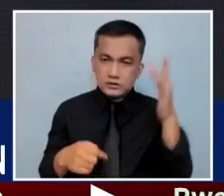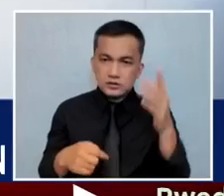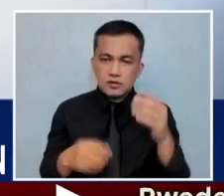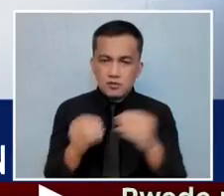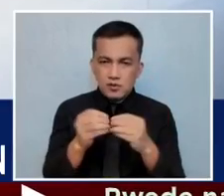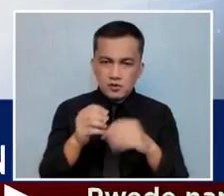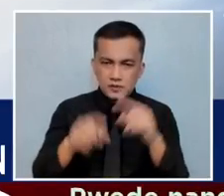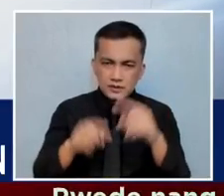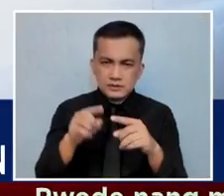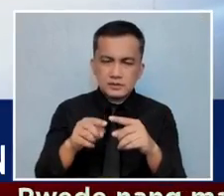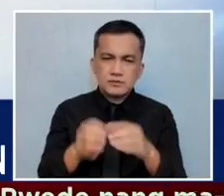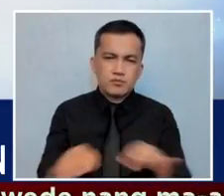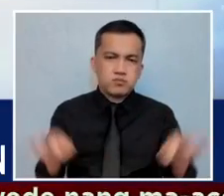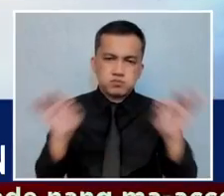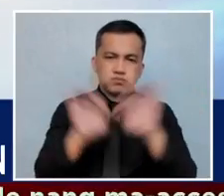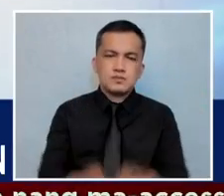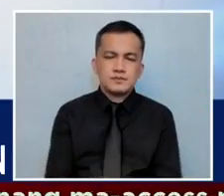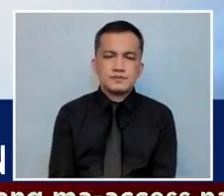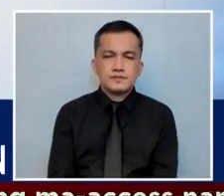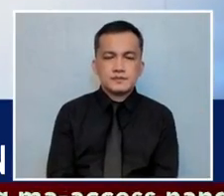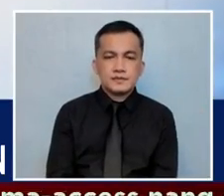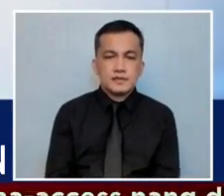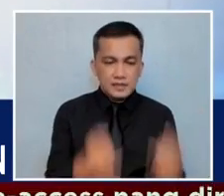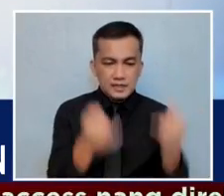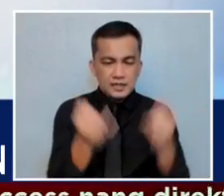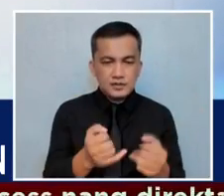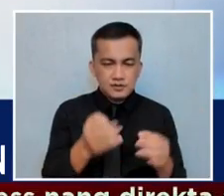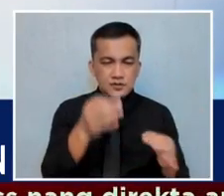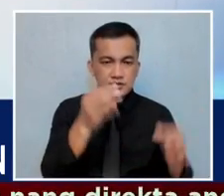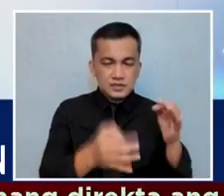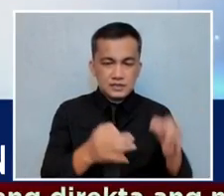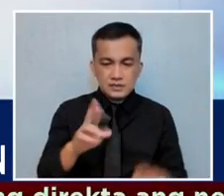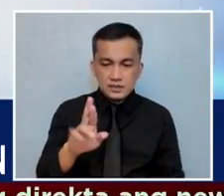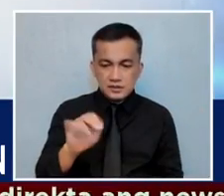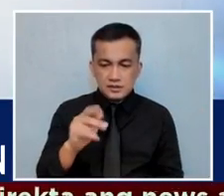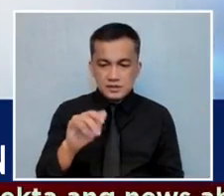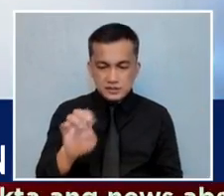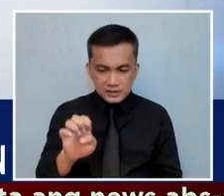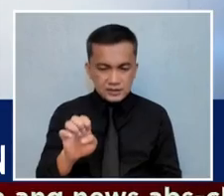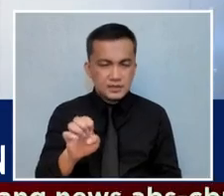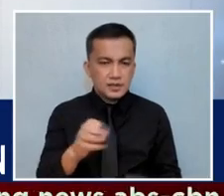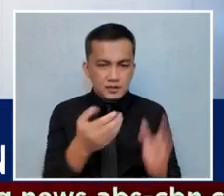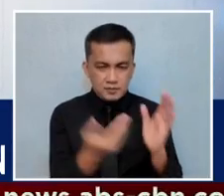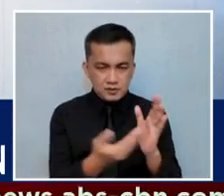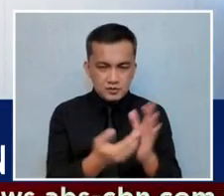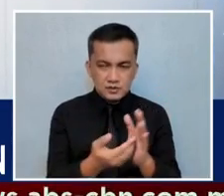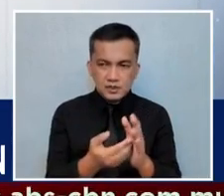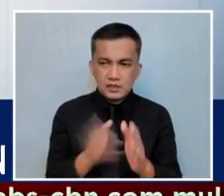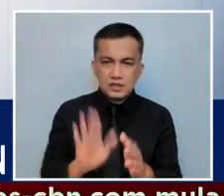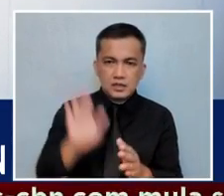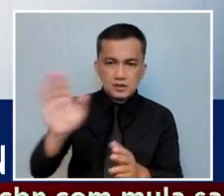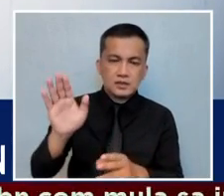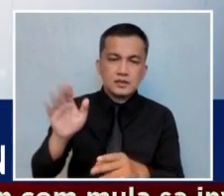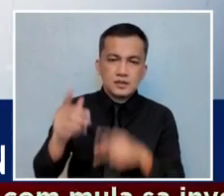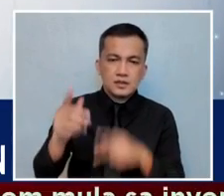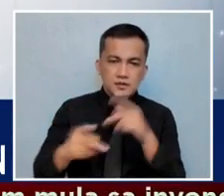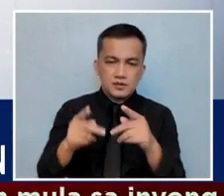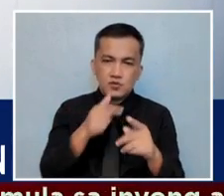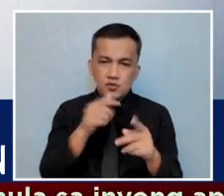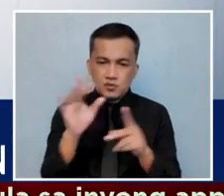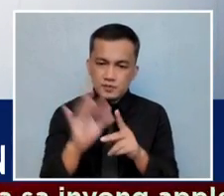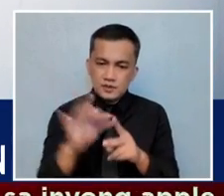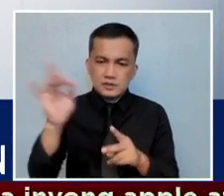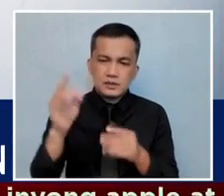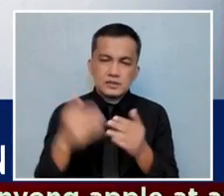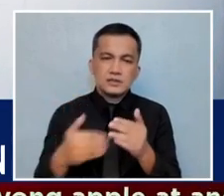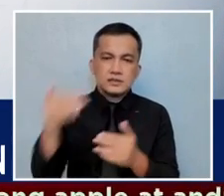priceless lang. Ayon kay Idol Judge Regine Velasquez, patunay itong nasa kamay ng publiko kung sino ang pipiliin nilang susunod na